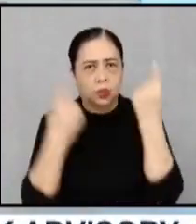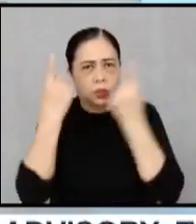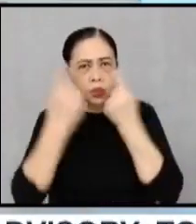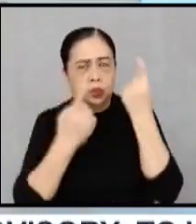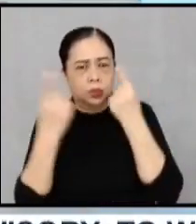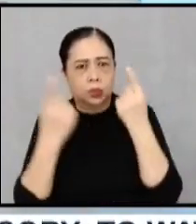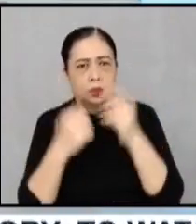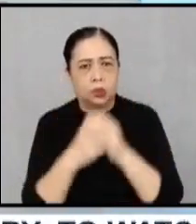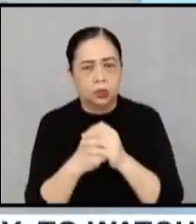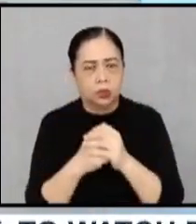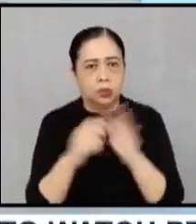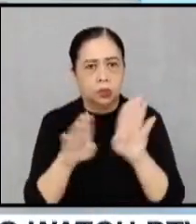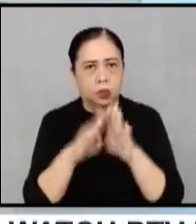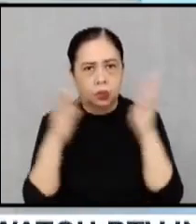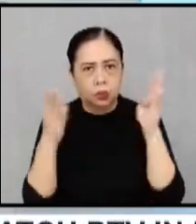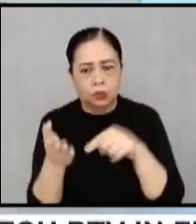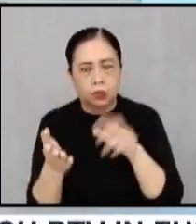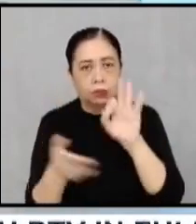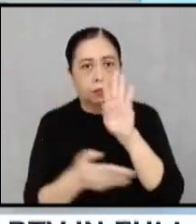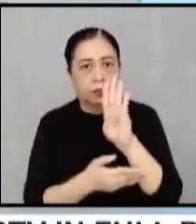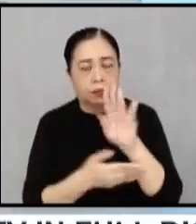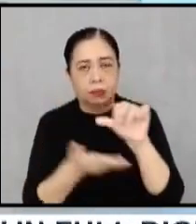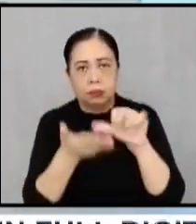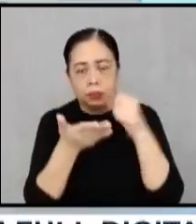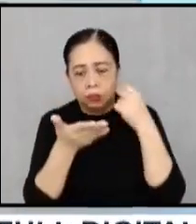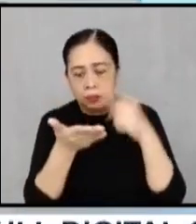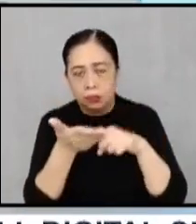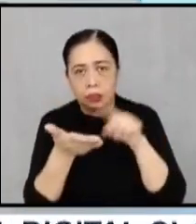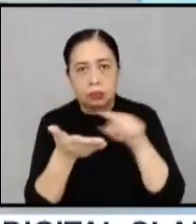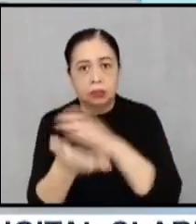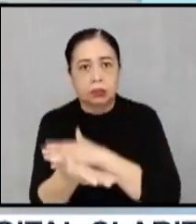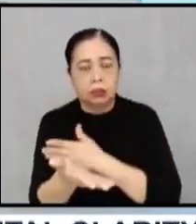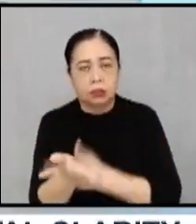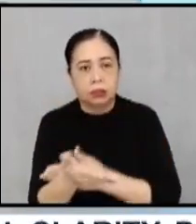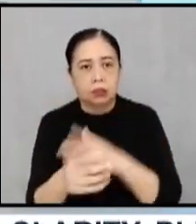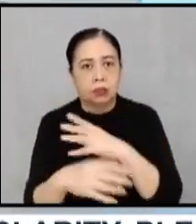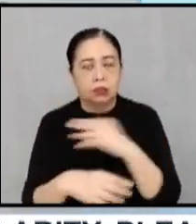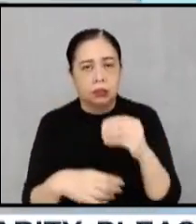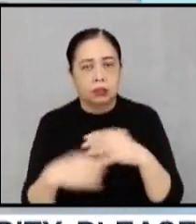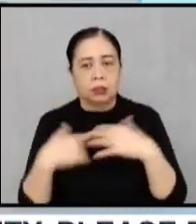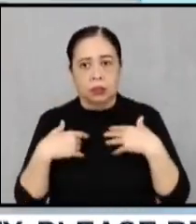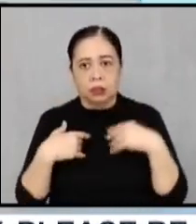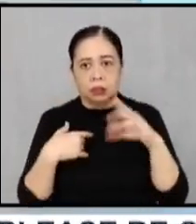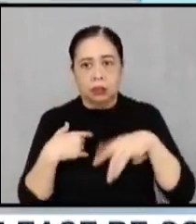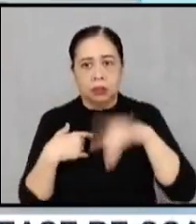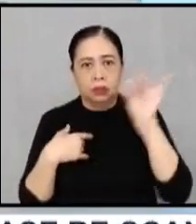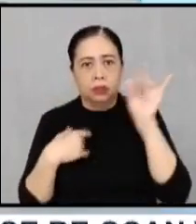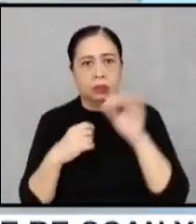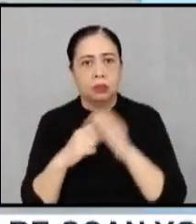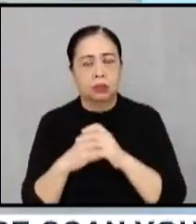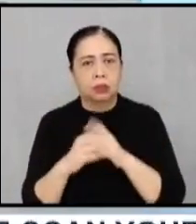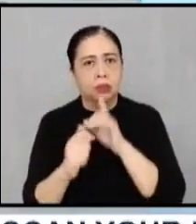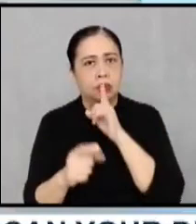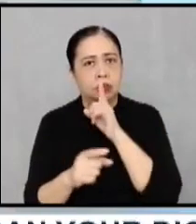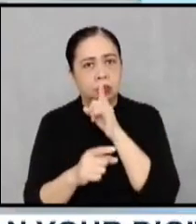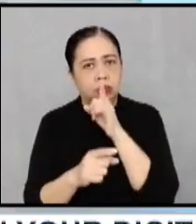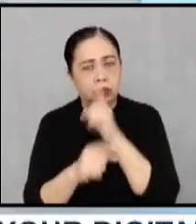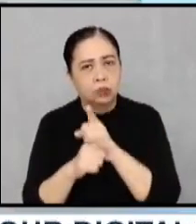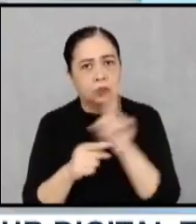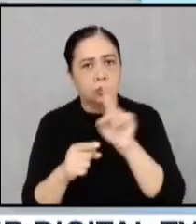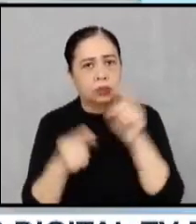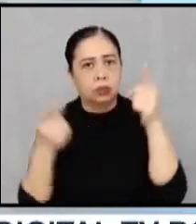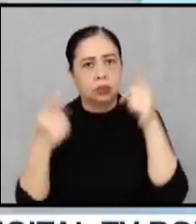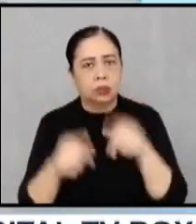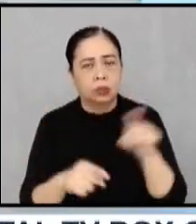ina ang Facebook account ng kanyang anak at nadiskubre nito ang tunay na nangyari sa kanyang